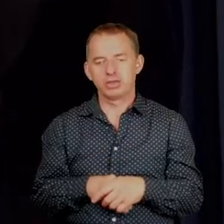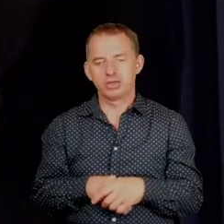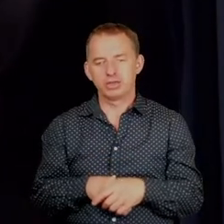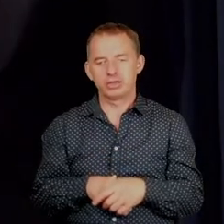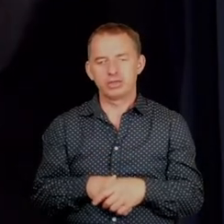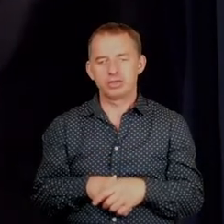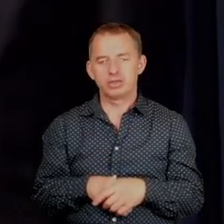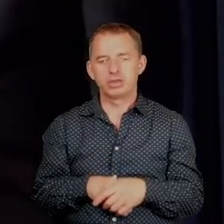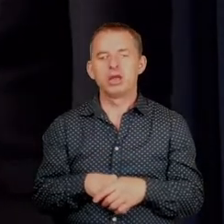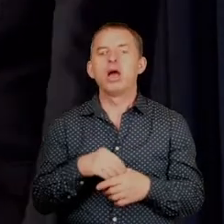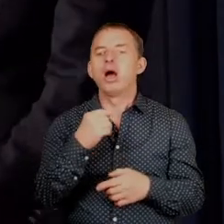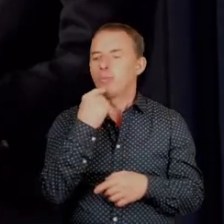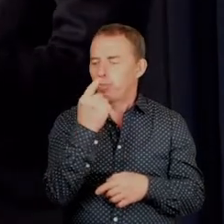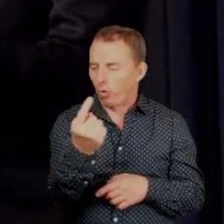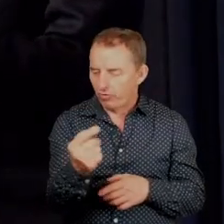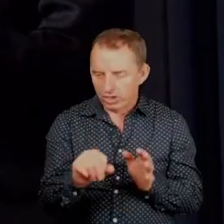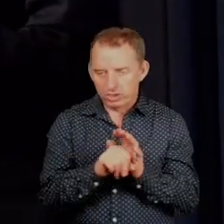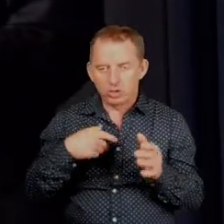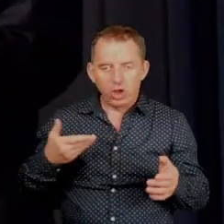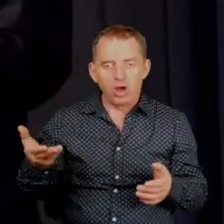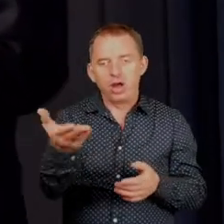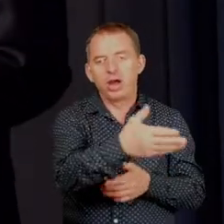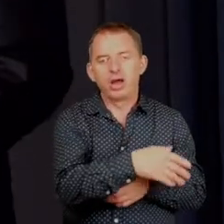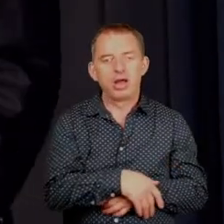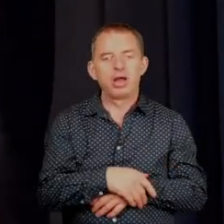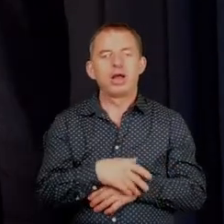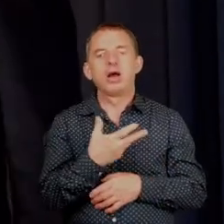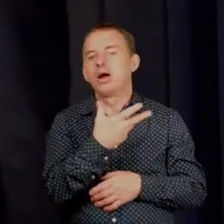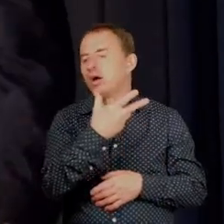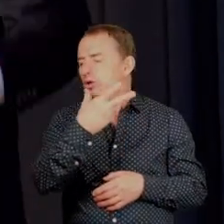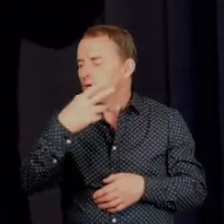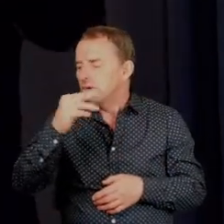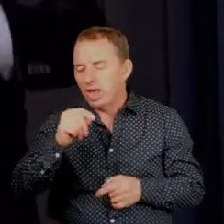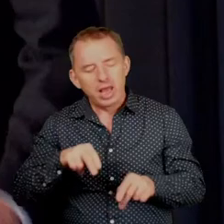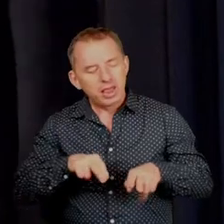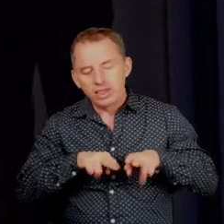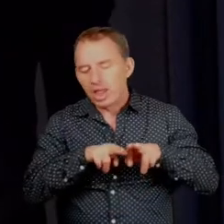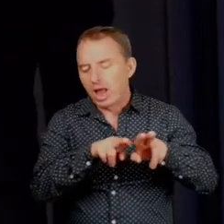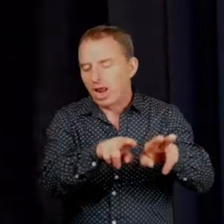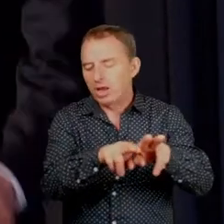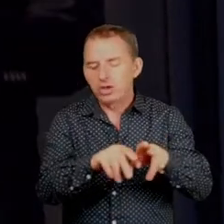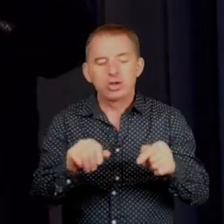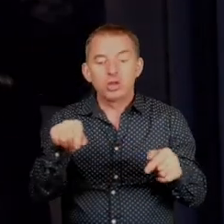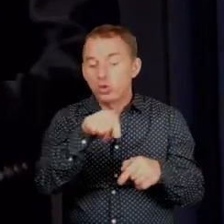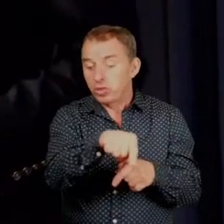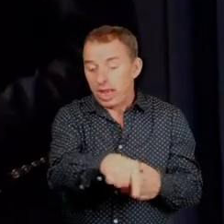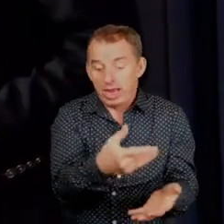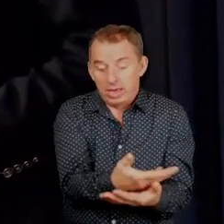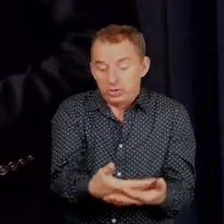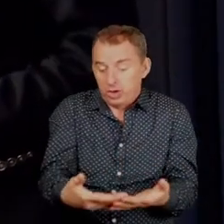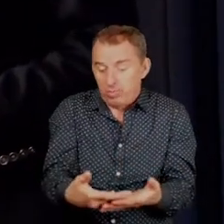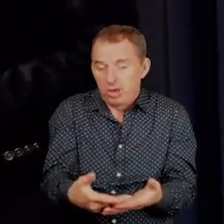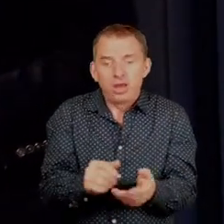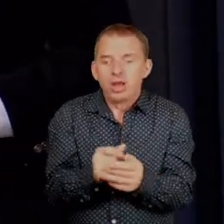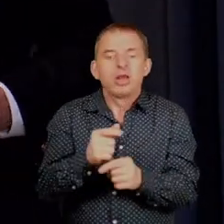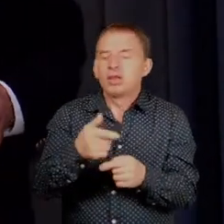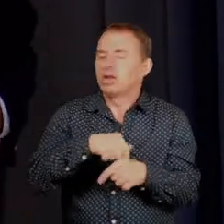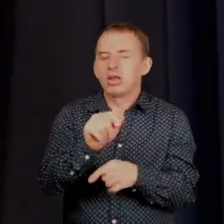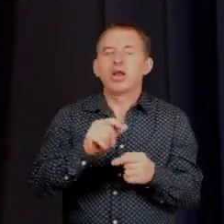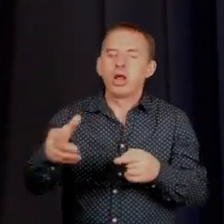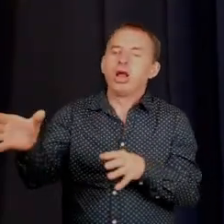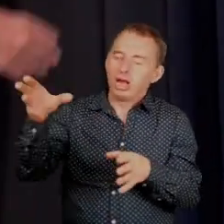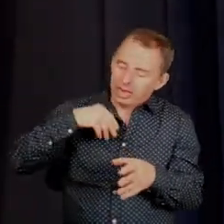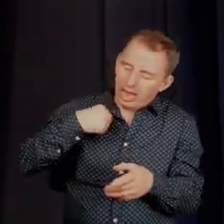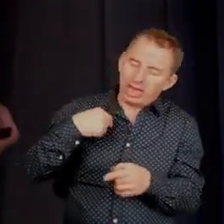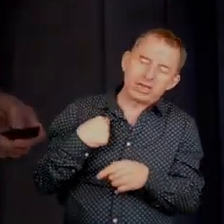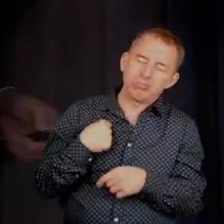not your home. I powie do nas, nie należycie do tego miejsca. To nie jest wasz dom. Come on home with me. Chodźcie ze mną do domu.